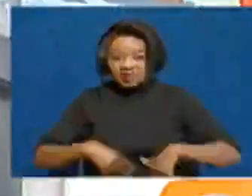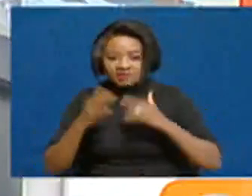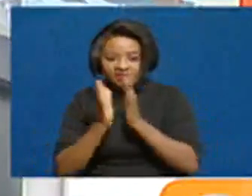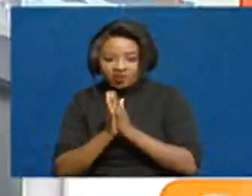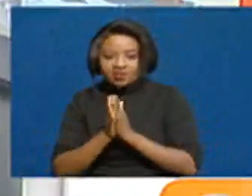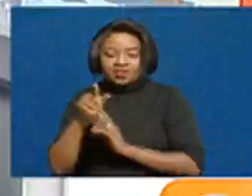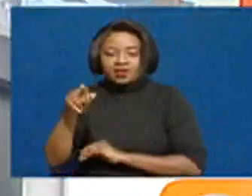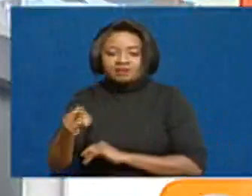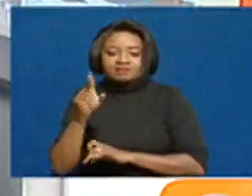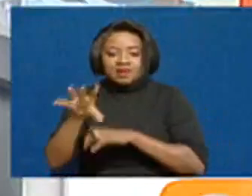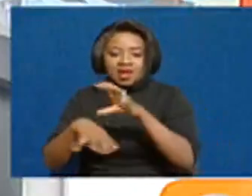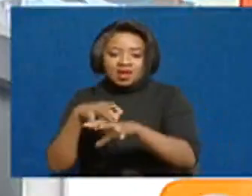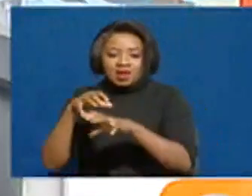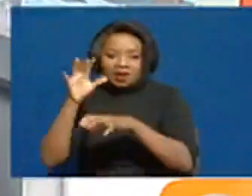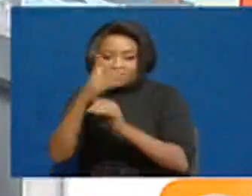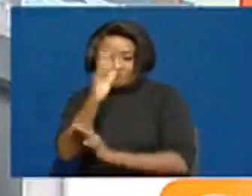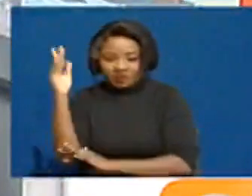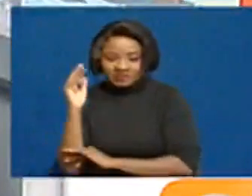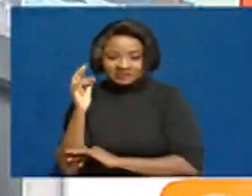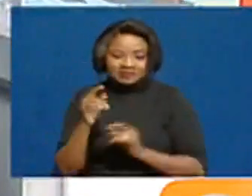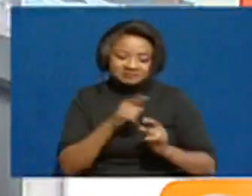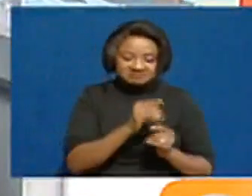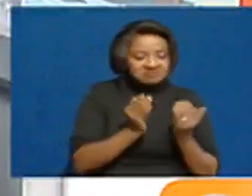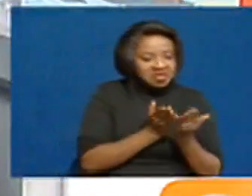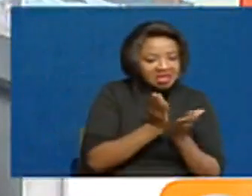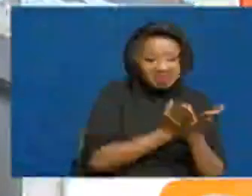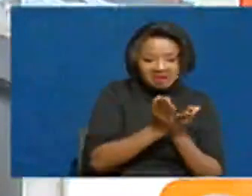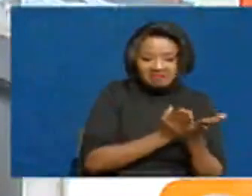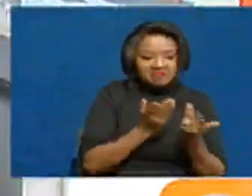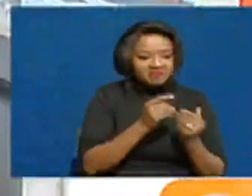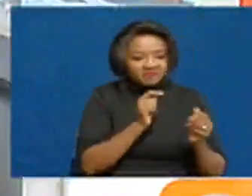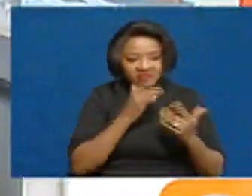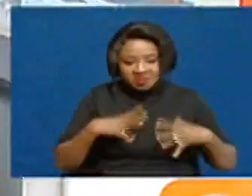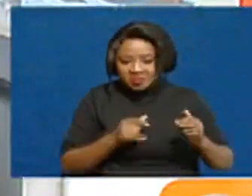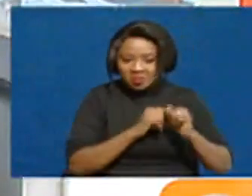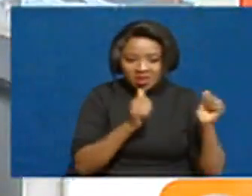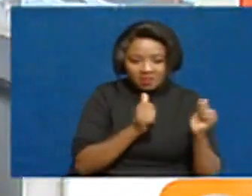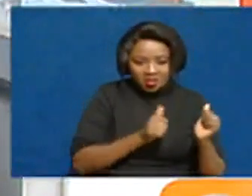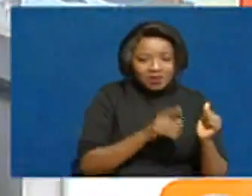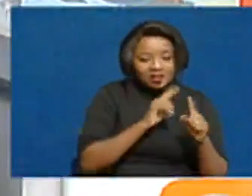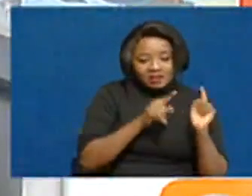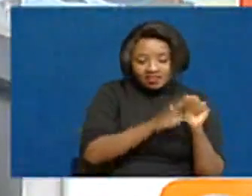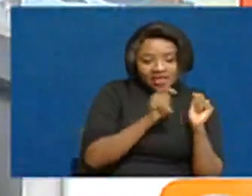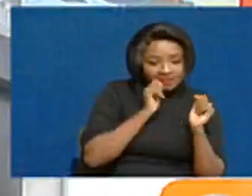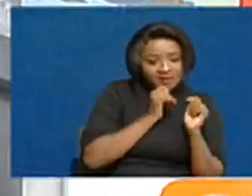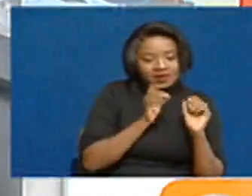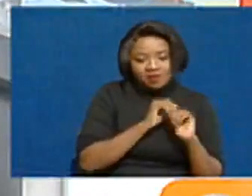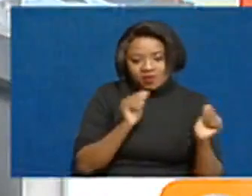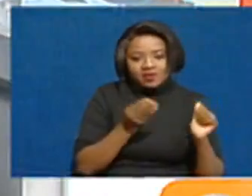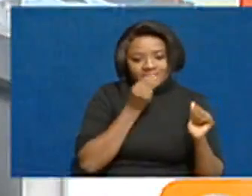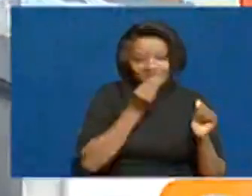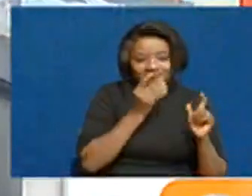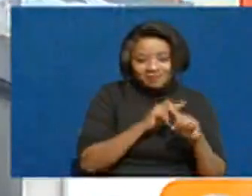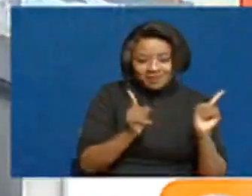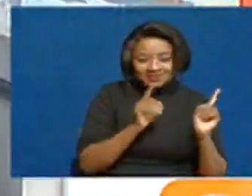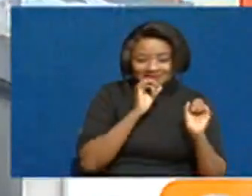yote anamtumikia binadamu. Ila ukimchezea anakupiga mateke. Nyama yao huliwa. Lakini kwa bahati